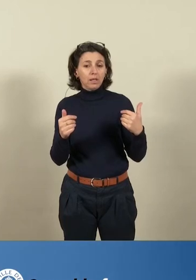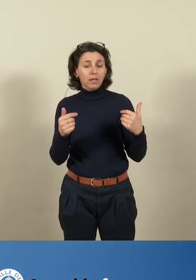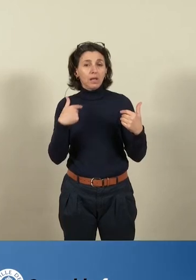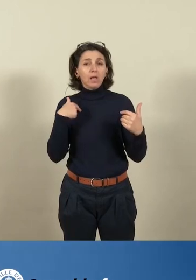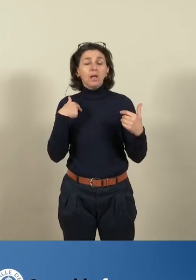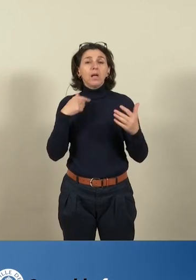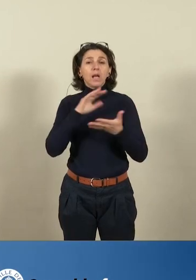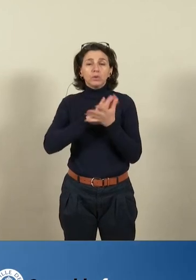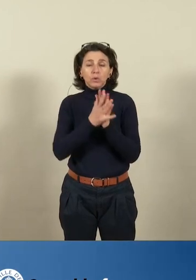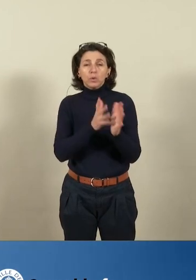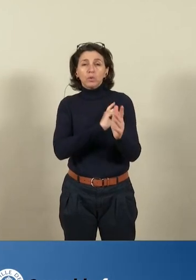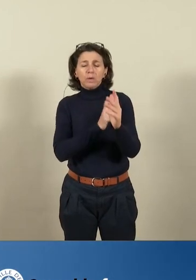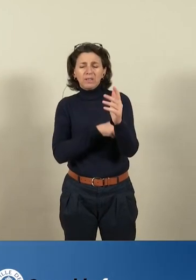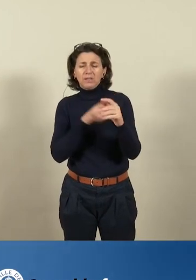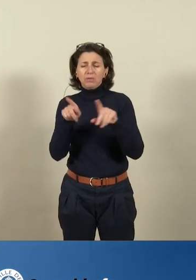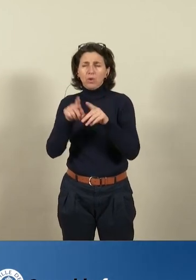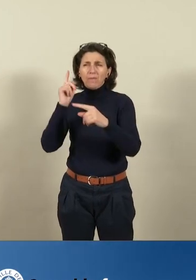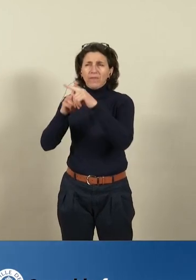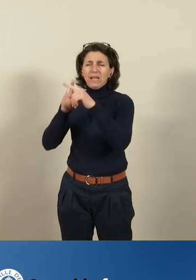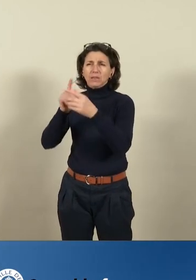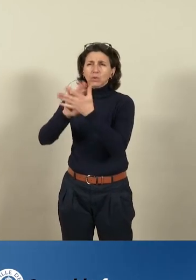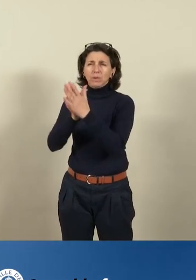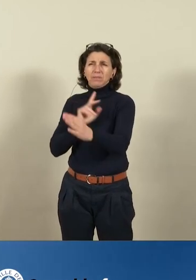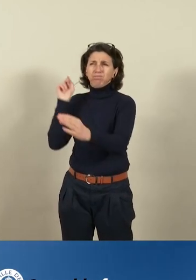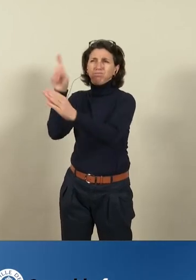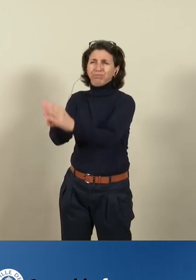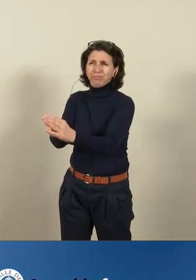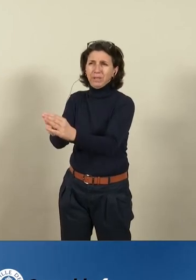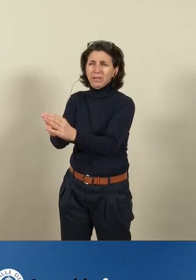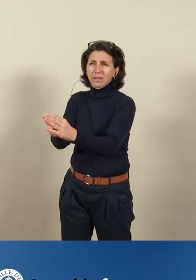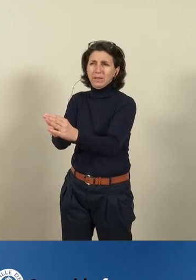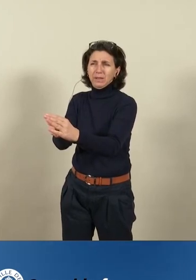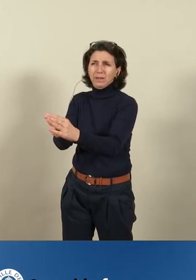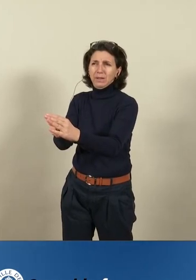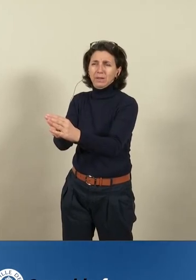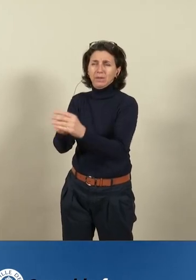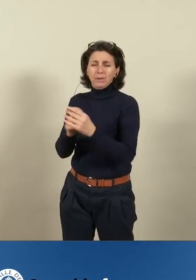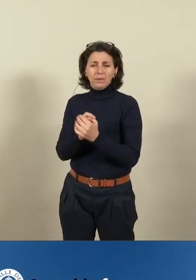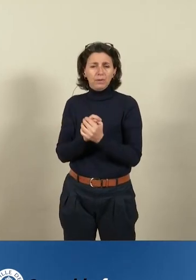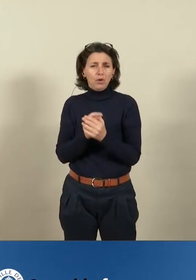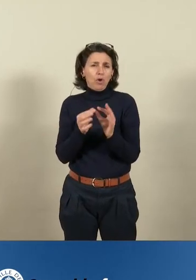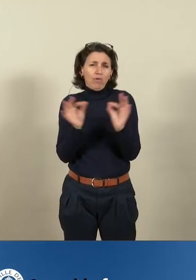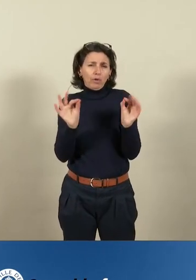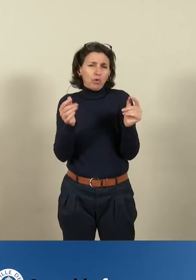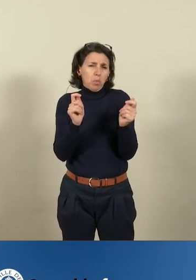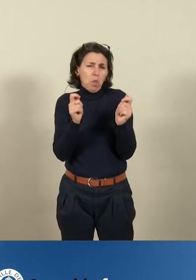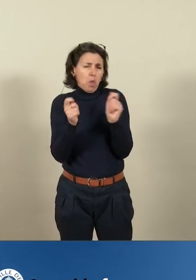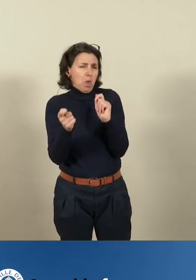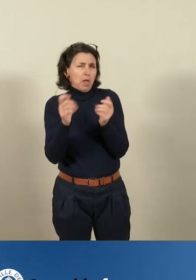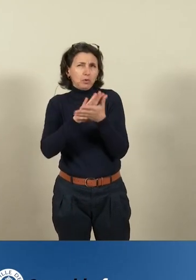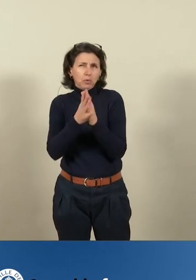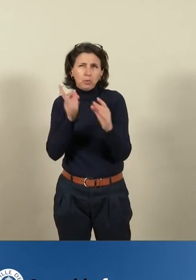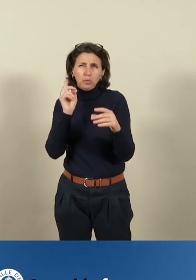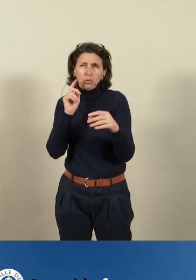agréée à une fédération sportive en le remplaçant par affilié à une fédération sportive agréée ce qui effectivement fait plus de sens dans la phrase et le second